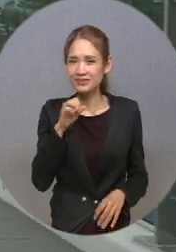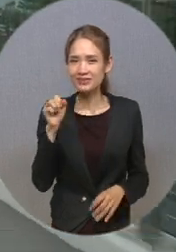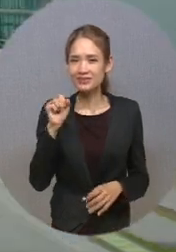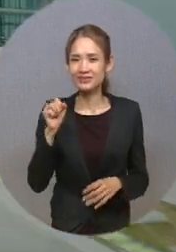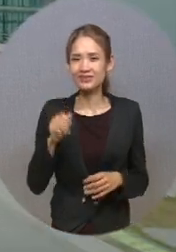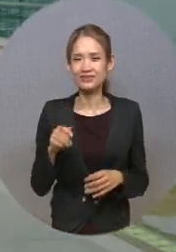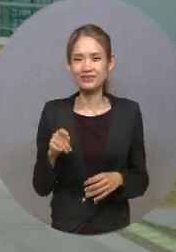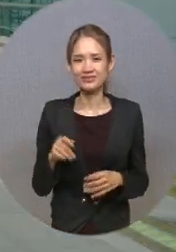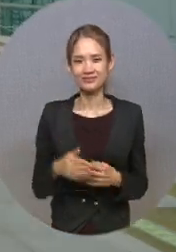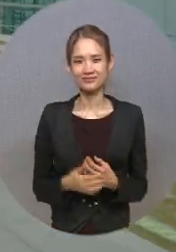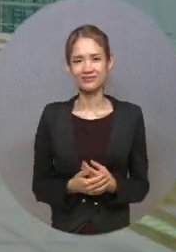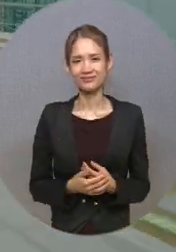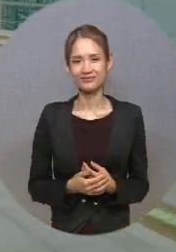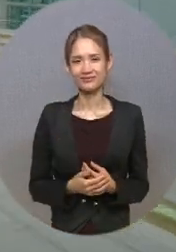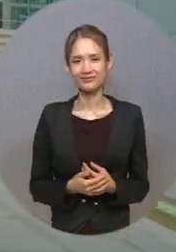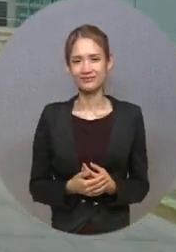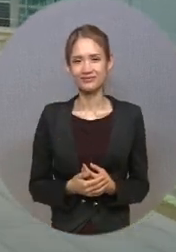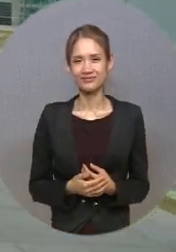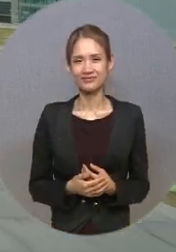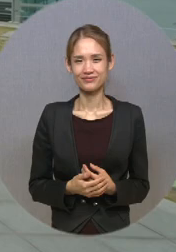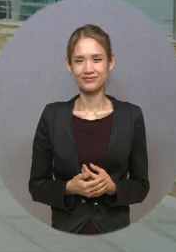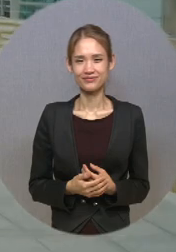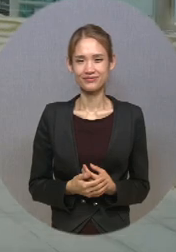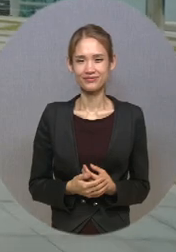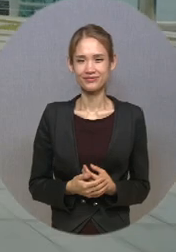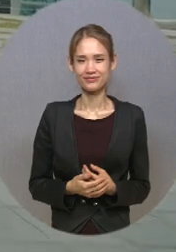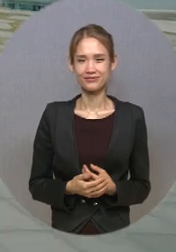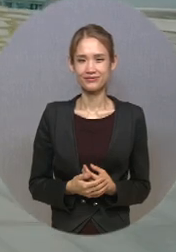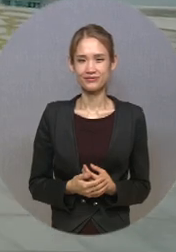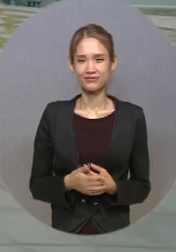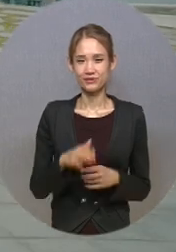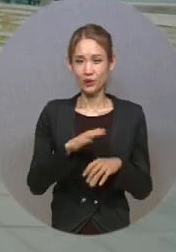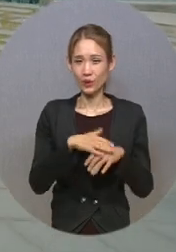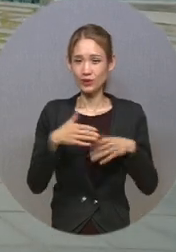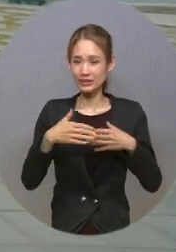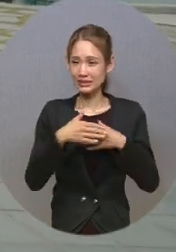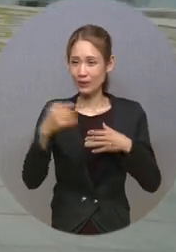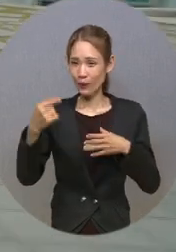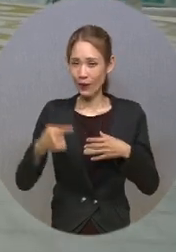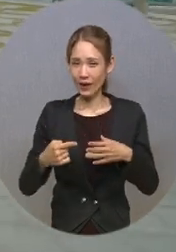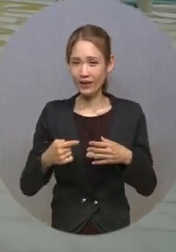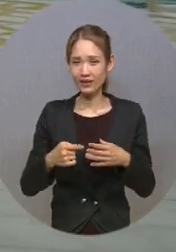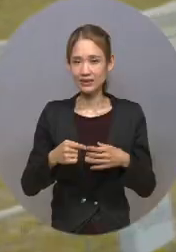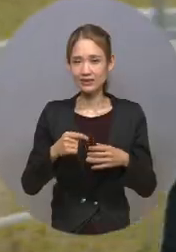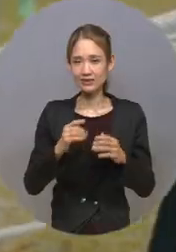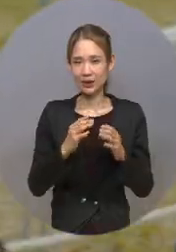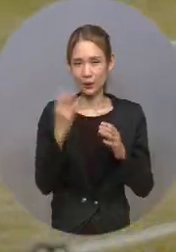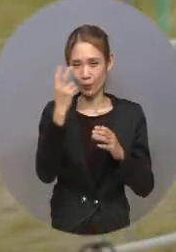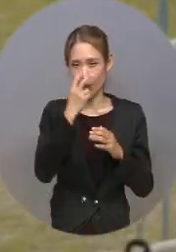가서. 아 솔직히 오셨어요 선생님? 네, 잔디보호 출입금지라서